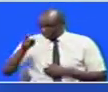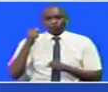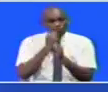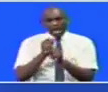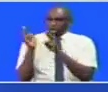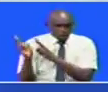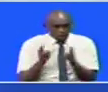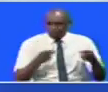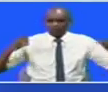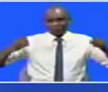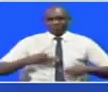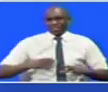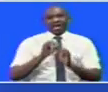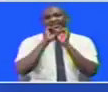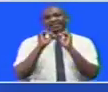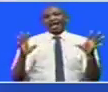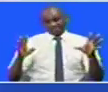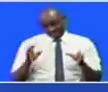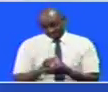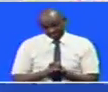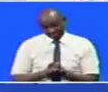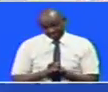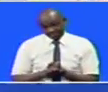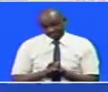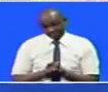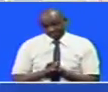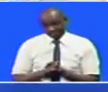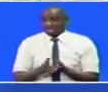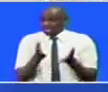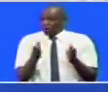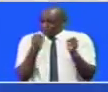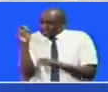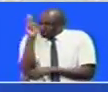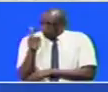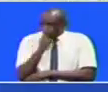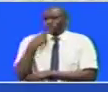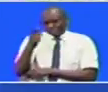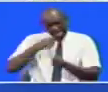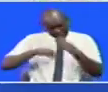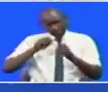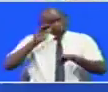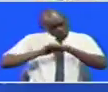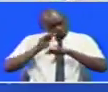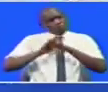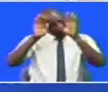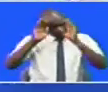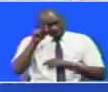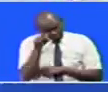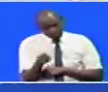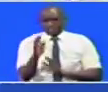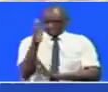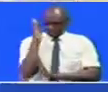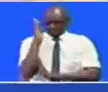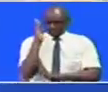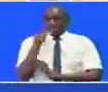business without fear of their security. Na ingawa Rais Uhuru ameisifia hatua hii kuwa muhimu katika kuimarisha usalama wa